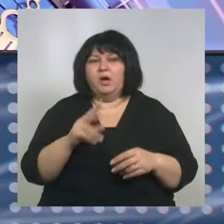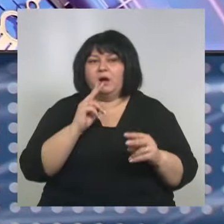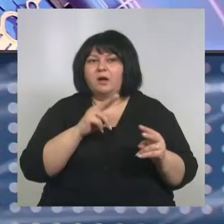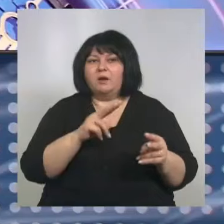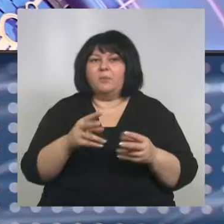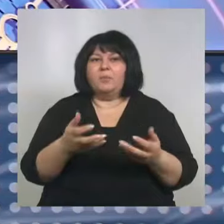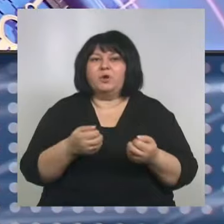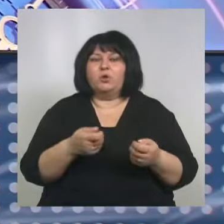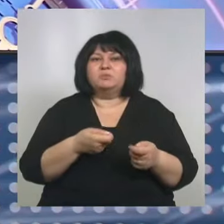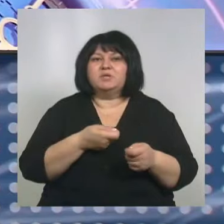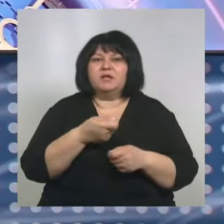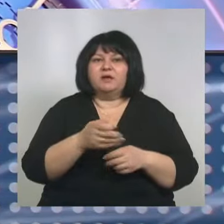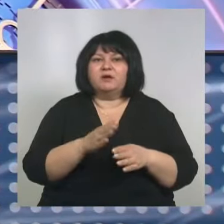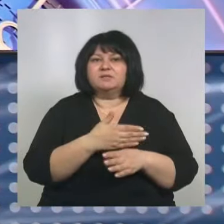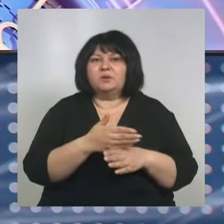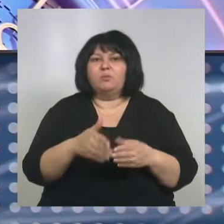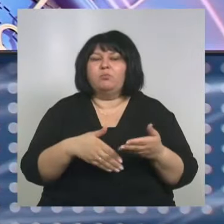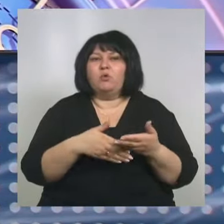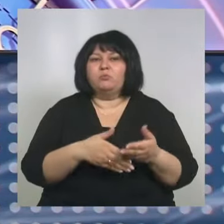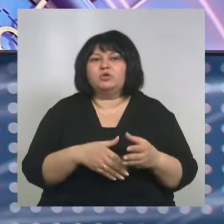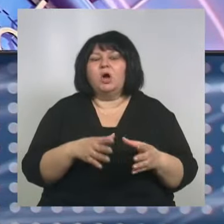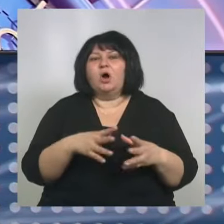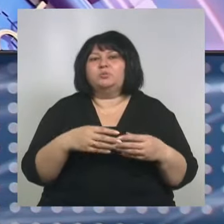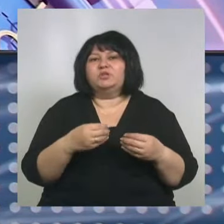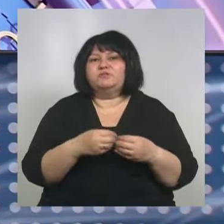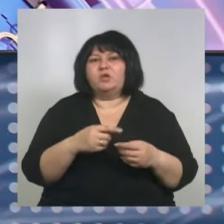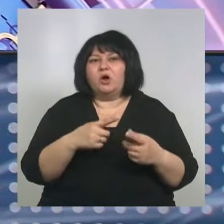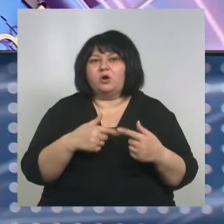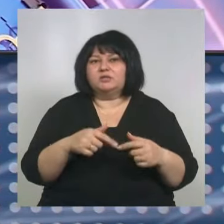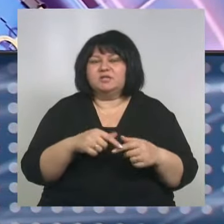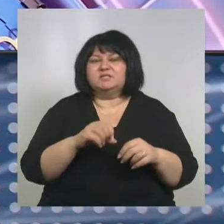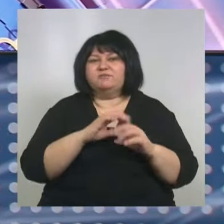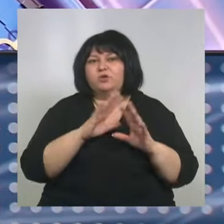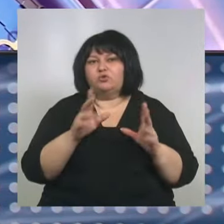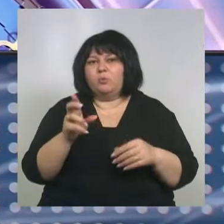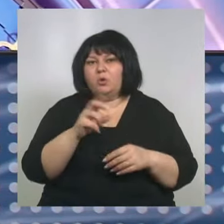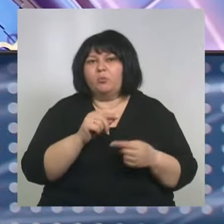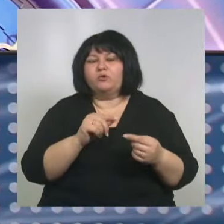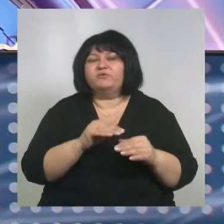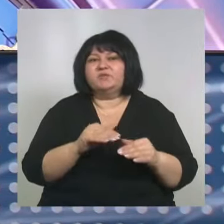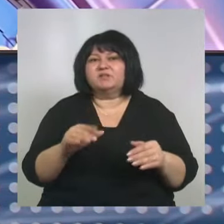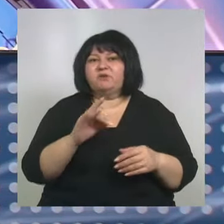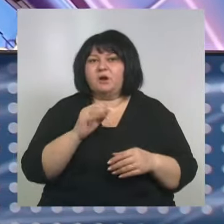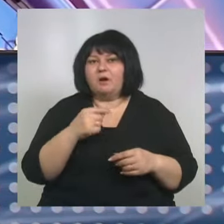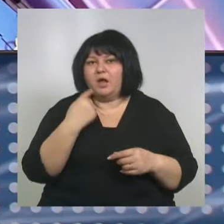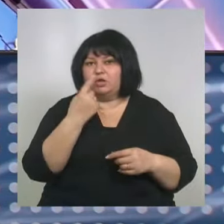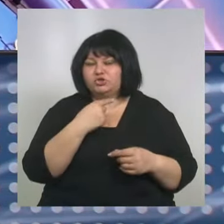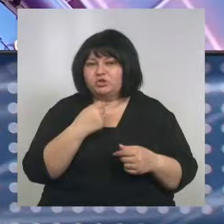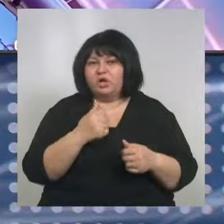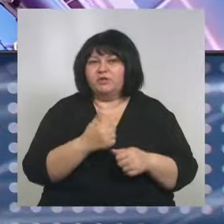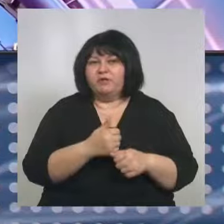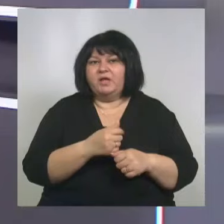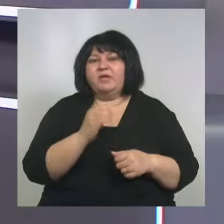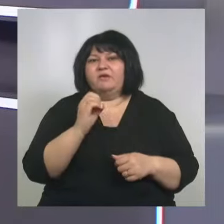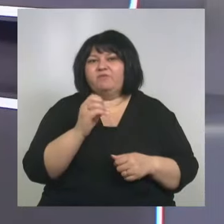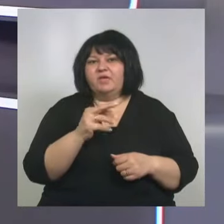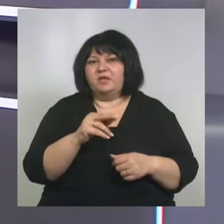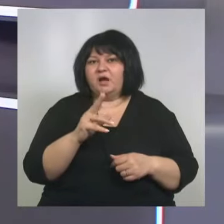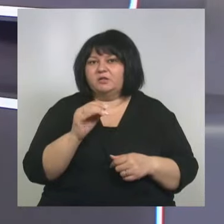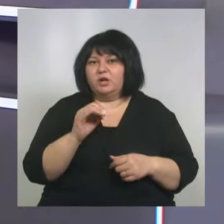приём заявок распределение помощи общественной организации святое Белогорье против детского Рака и лично его основатель Евгений